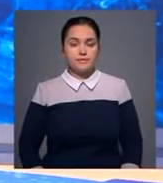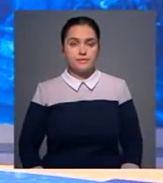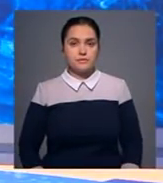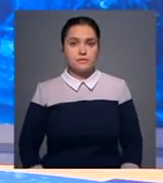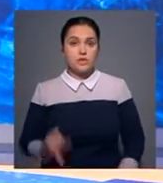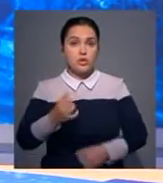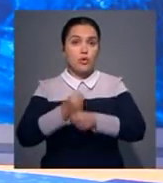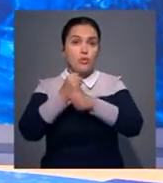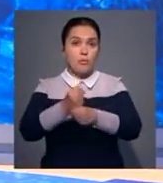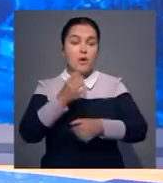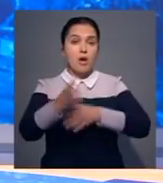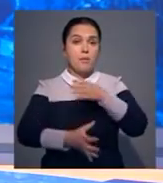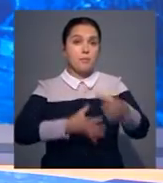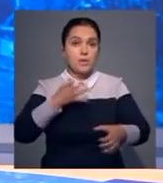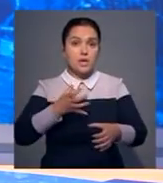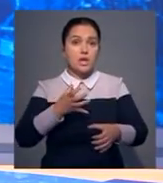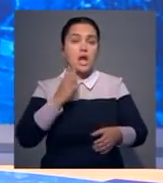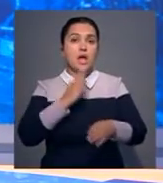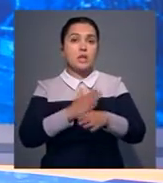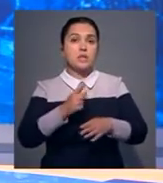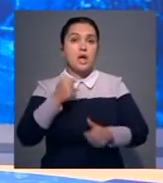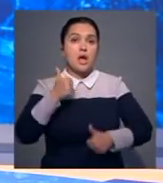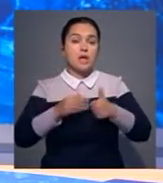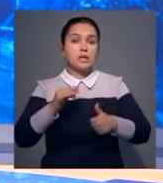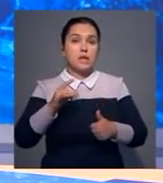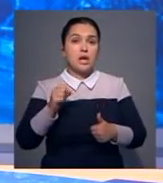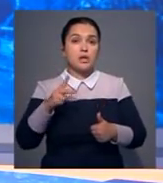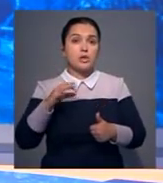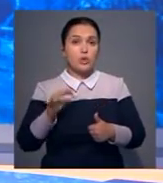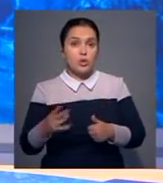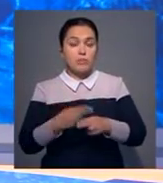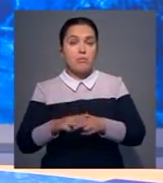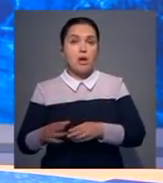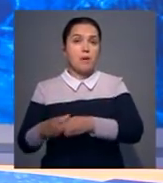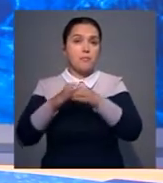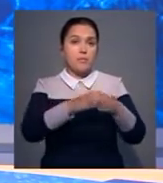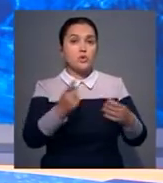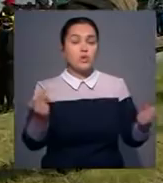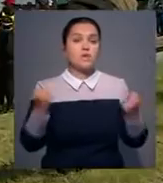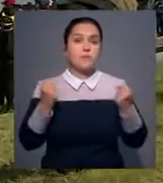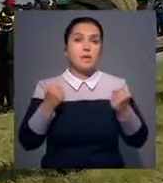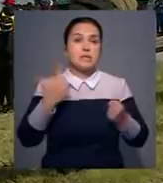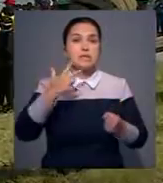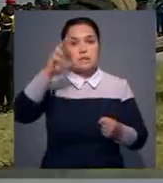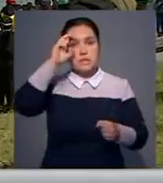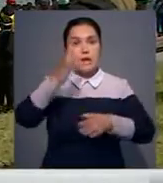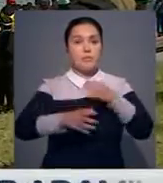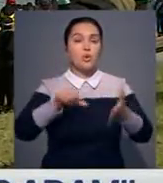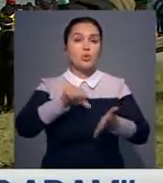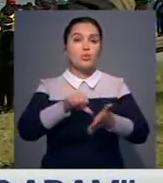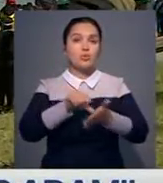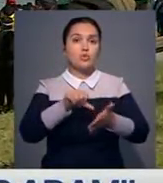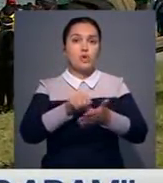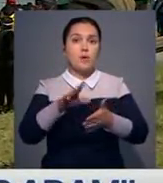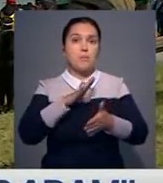Очередной этап Кубка мира по триатлону завершился в столице. На соревнования прибыли около 100 спортсменов из более чем 30 стран мира.